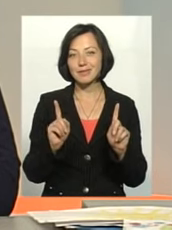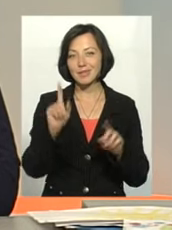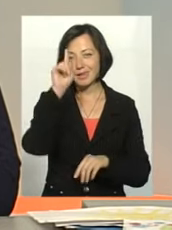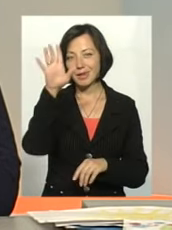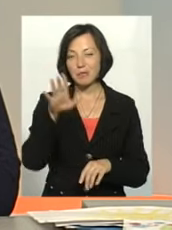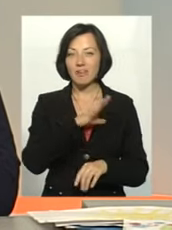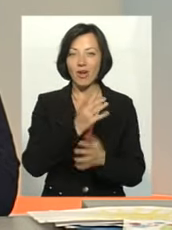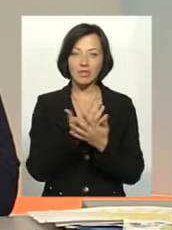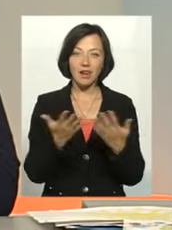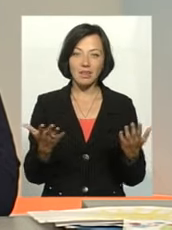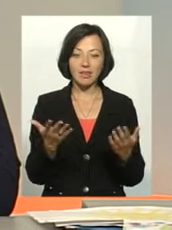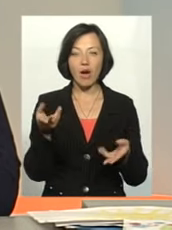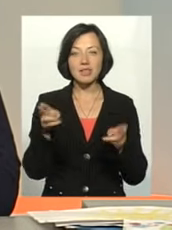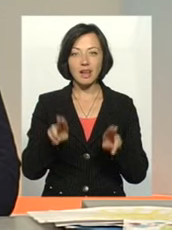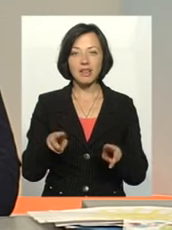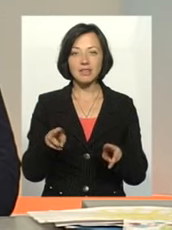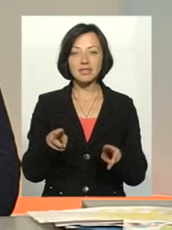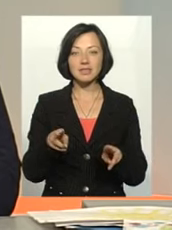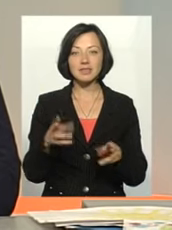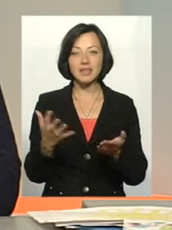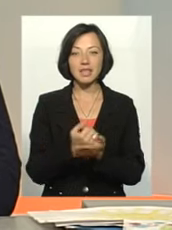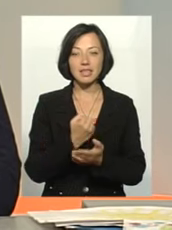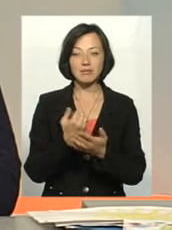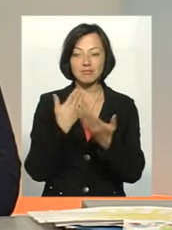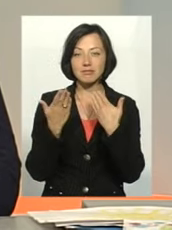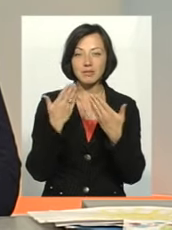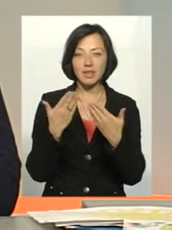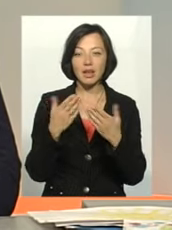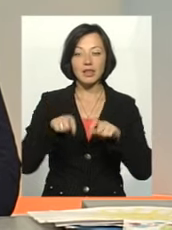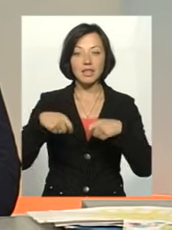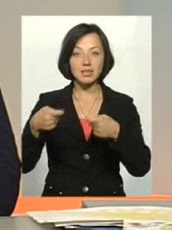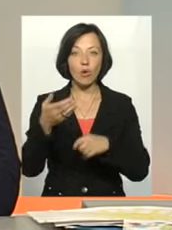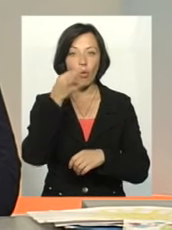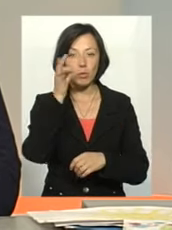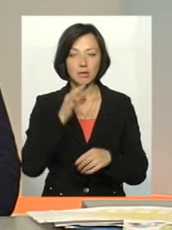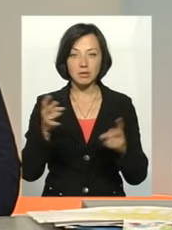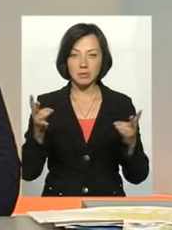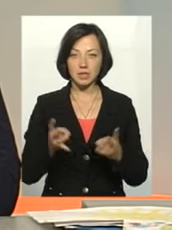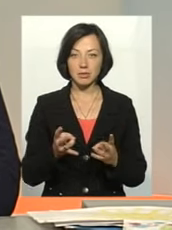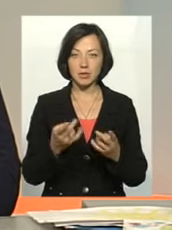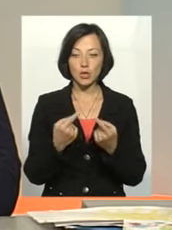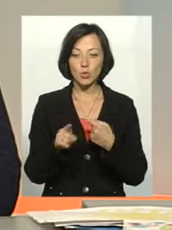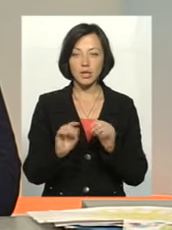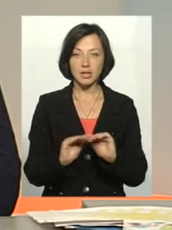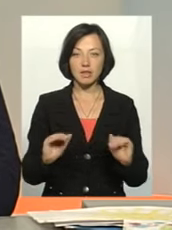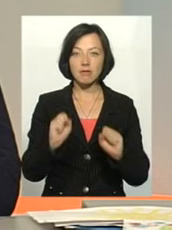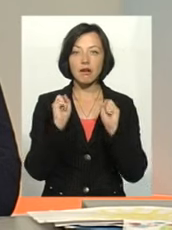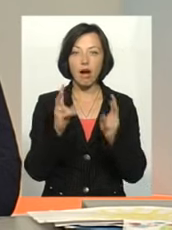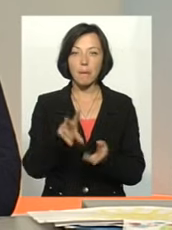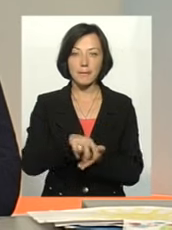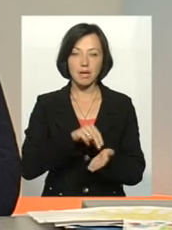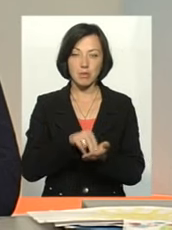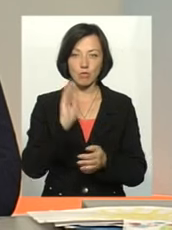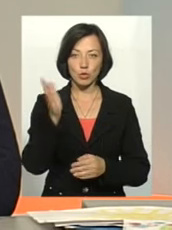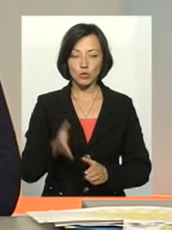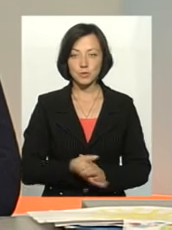и действительно донести до них потребности в том, что их опыт очень необходим для других детей, как пример в